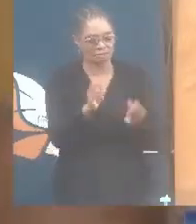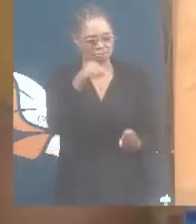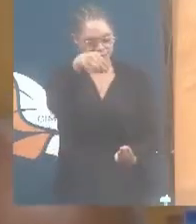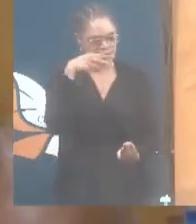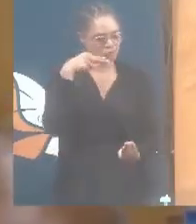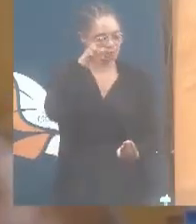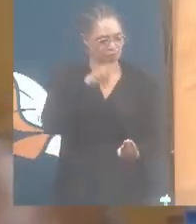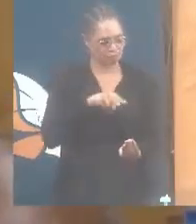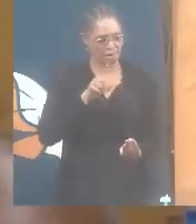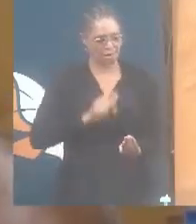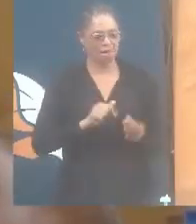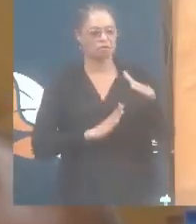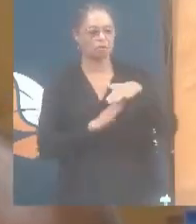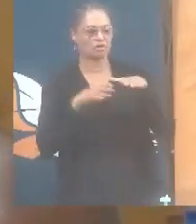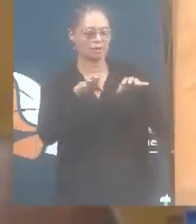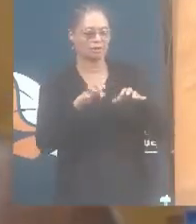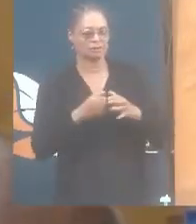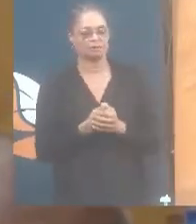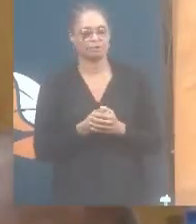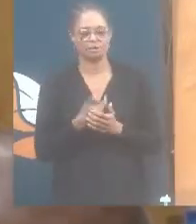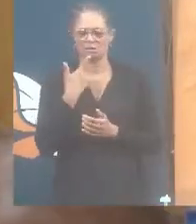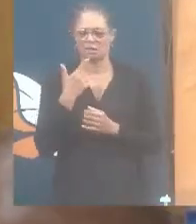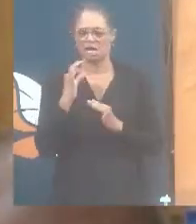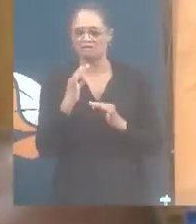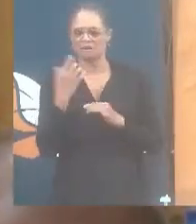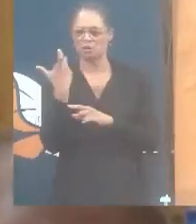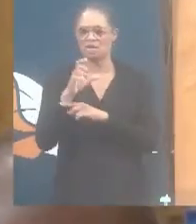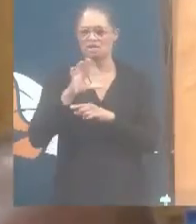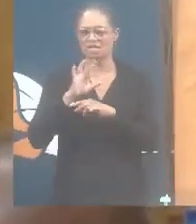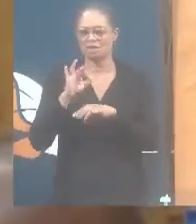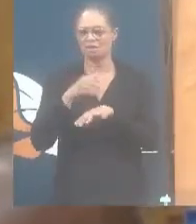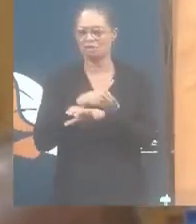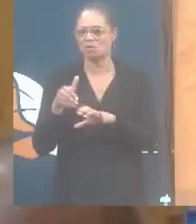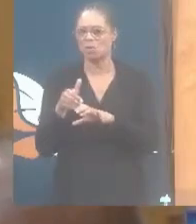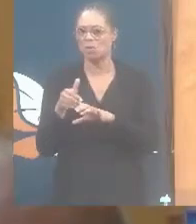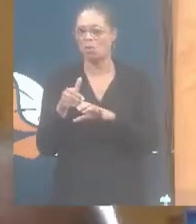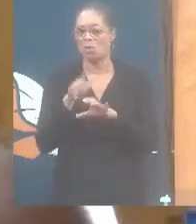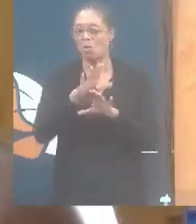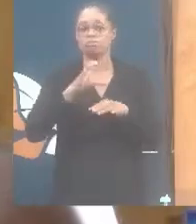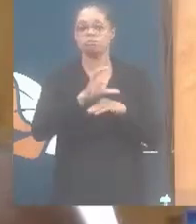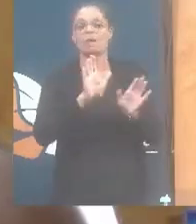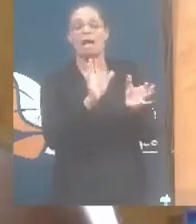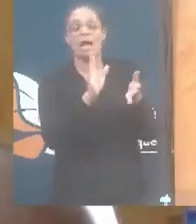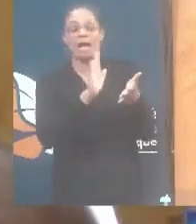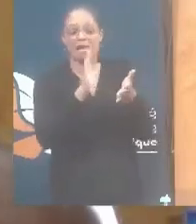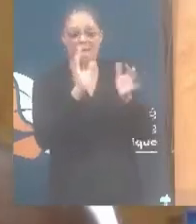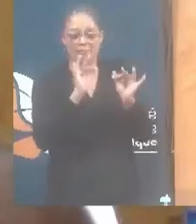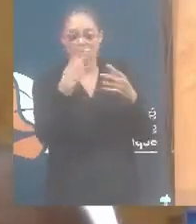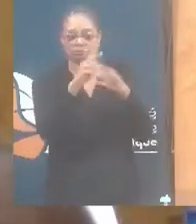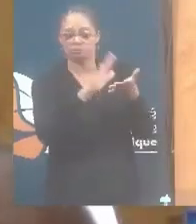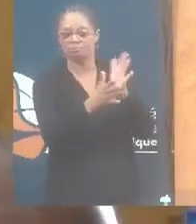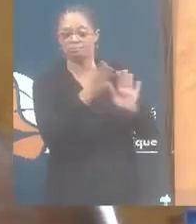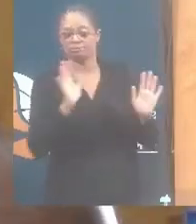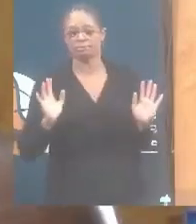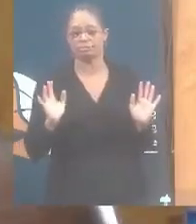et un compte administratif. Donc, par conséquent, ces histoires de 250 millions, messieurs, vous en faites votre affaire.